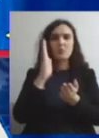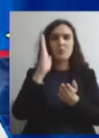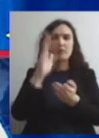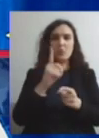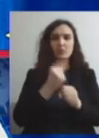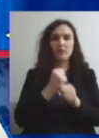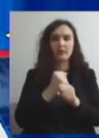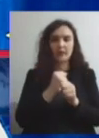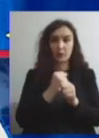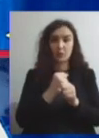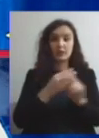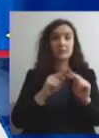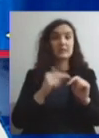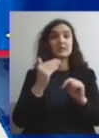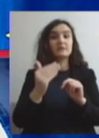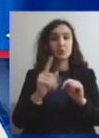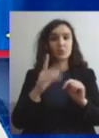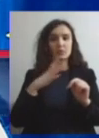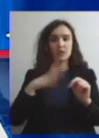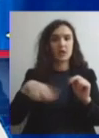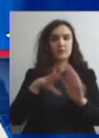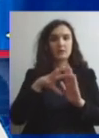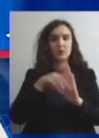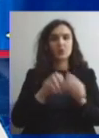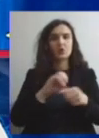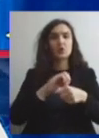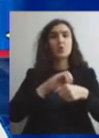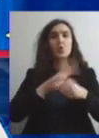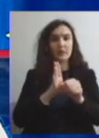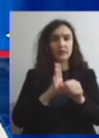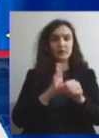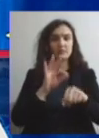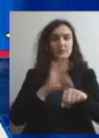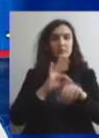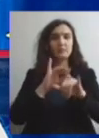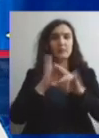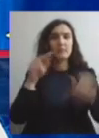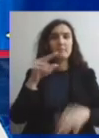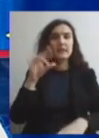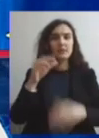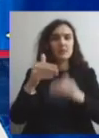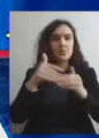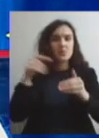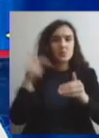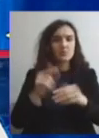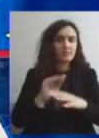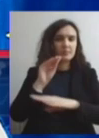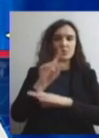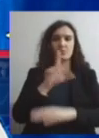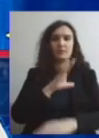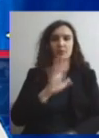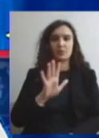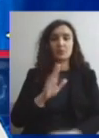გასატარებელი იმისათვის, რომ საქართველოში COVID ინფექციის პიკური პერიოდი არ განვითარდეს. თუმცა, რა თქმა უნდა, ეს